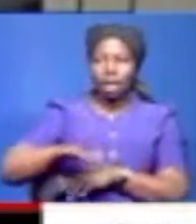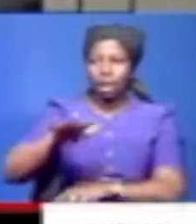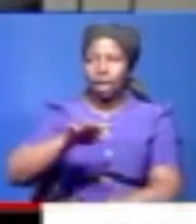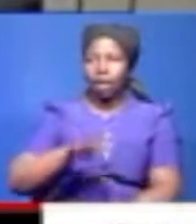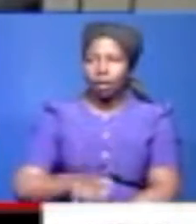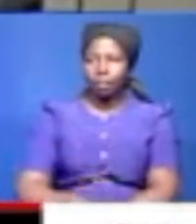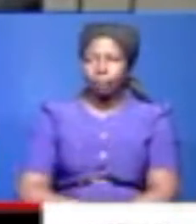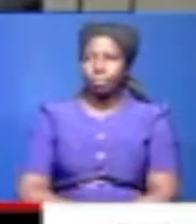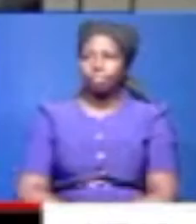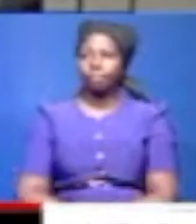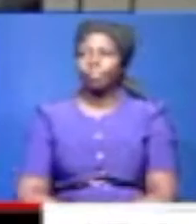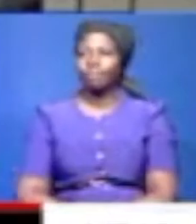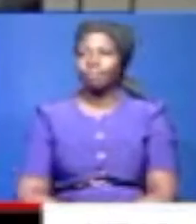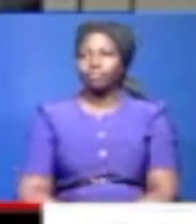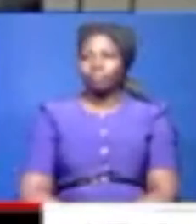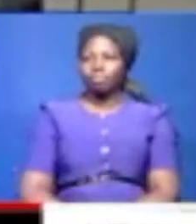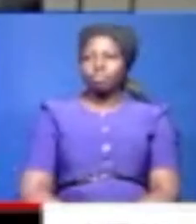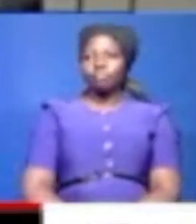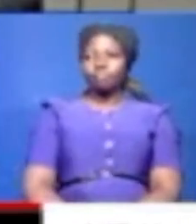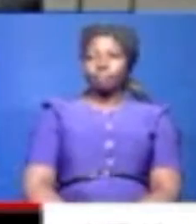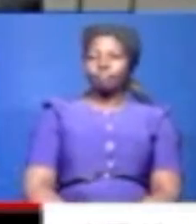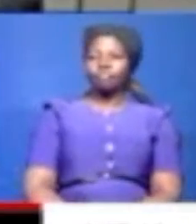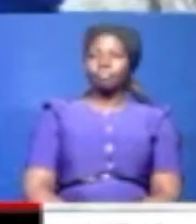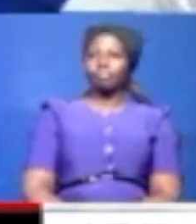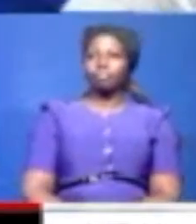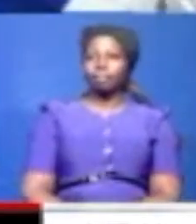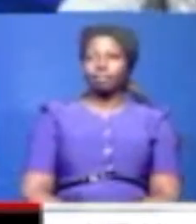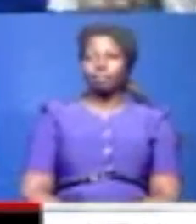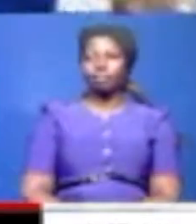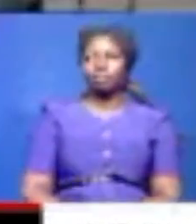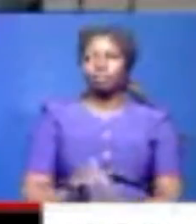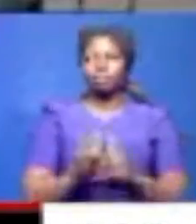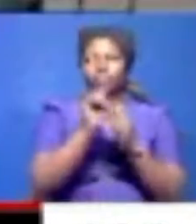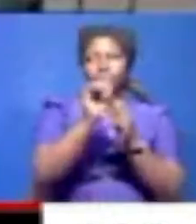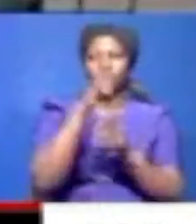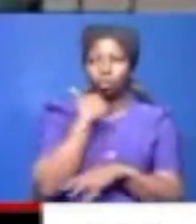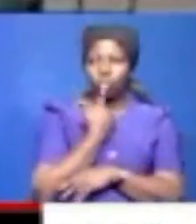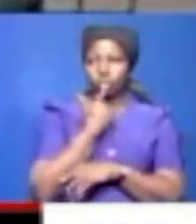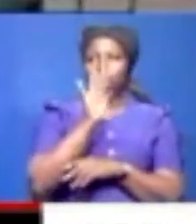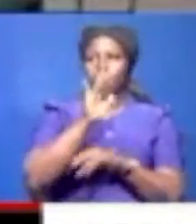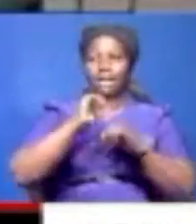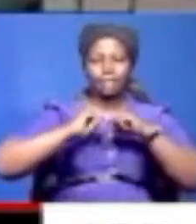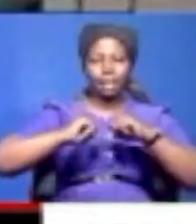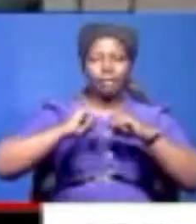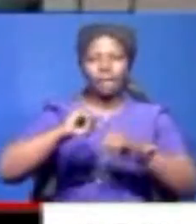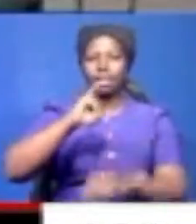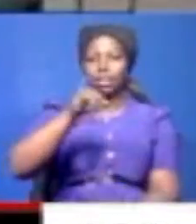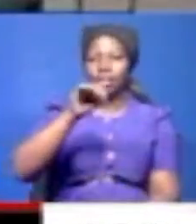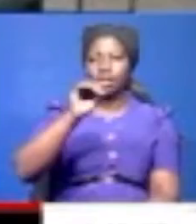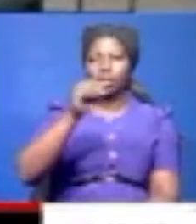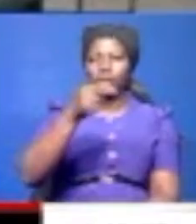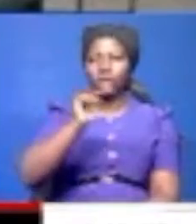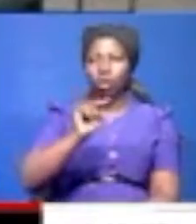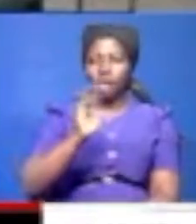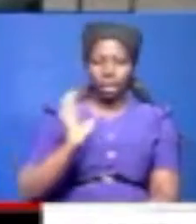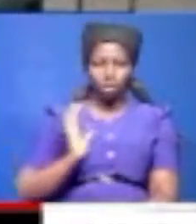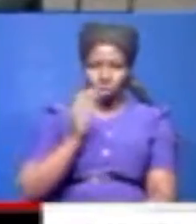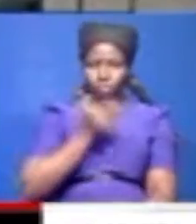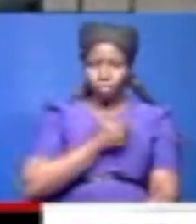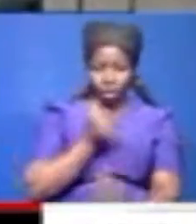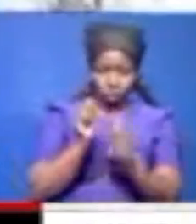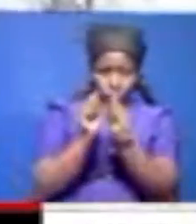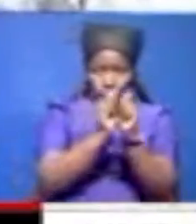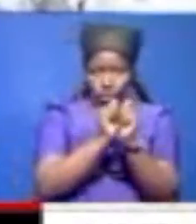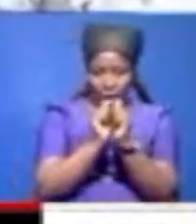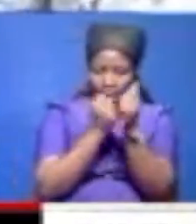tatu, weka sasa. Wakiongozwa na mwenyekiti wao John Kosgei, kamati hiyo kwa pamoja ilimuidhinisha